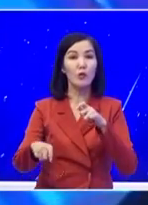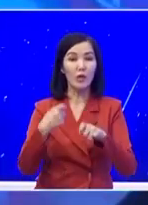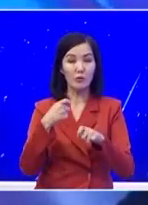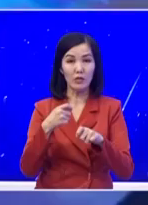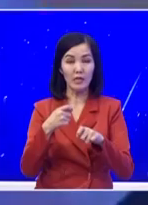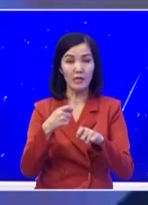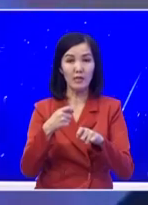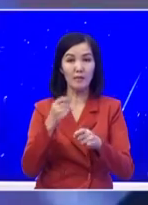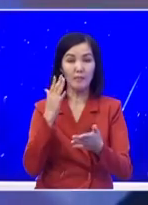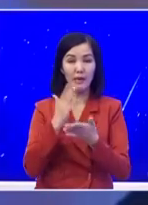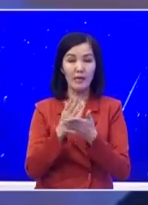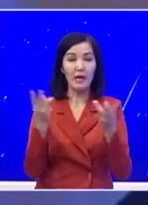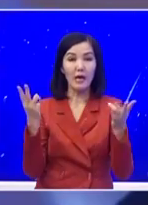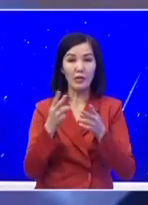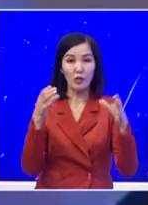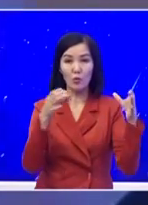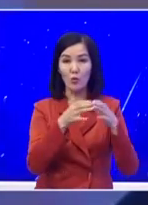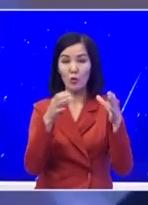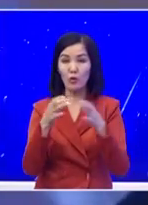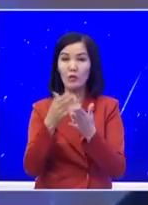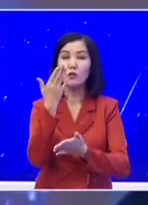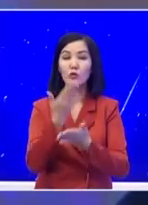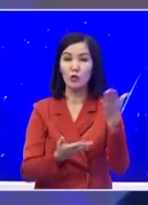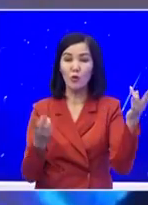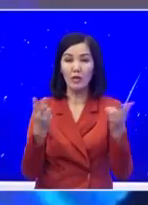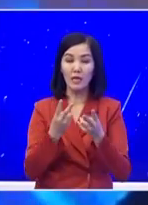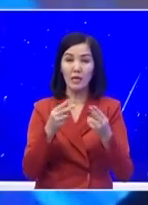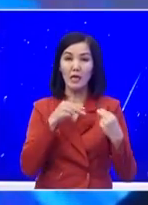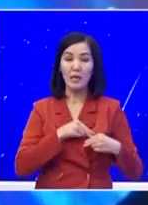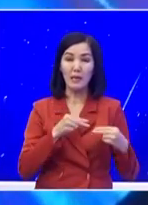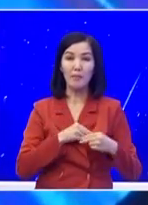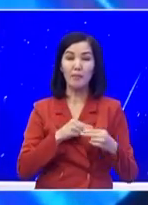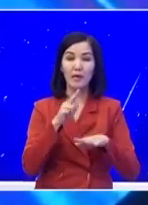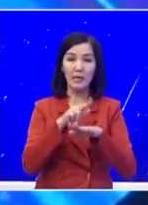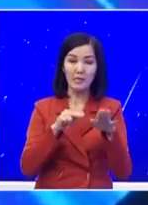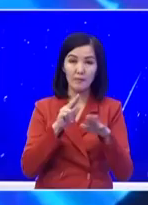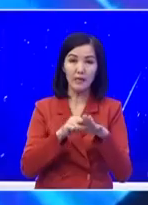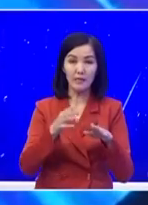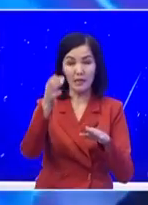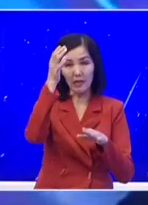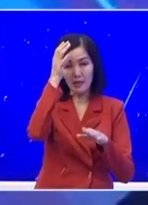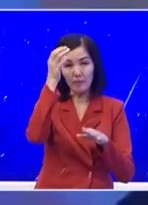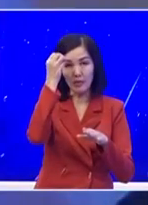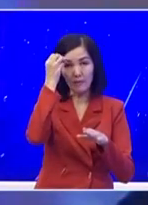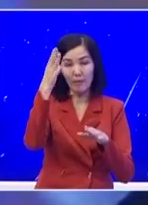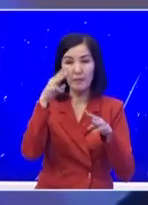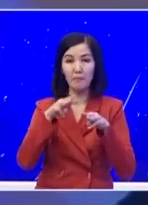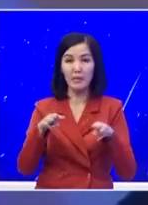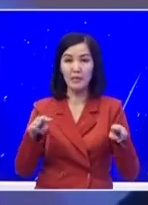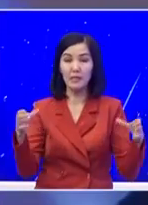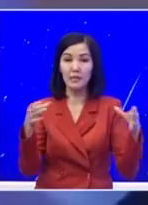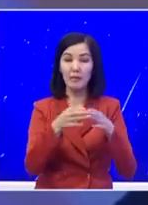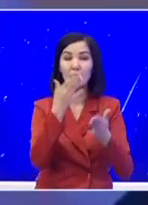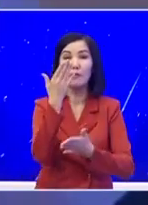құзыретті органдар бар. Бұл құзыретті органдарға жүгіну керек. Еңбек инспекциясы бар, және білім және ғылым министрлігінің жаңағы департаменттері